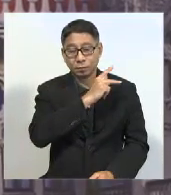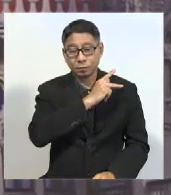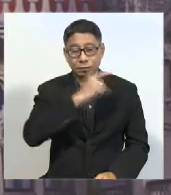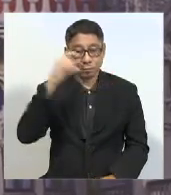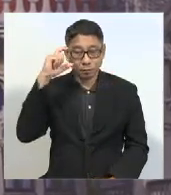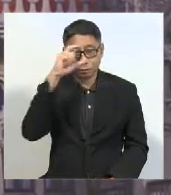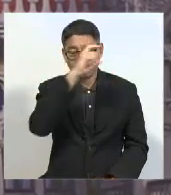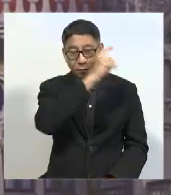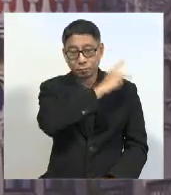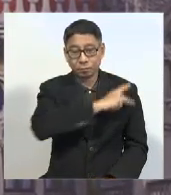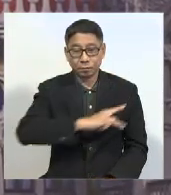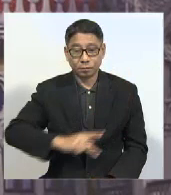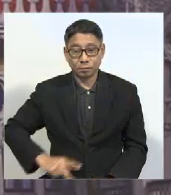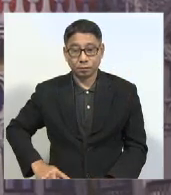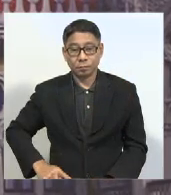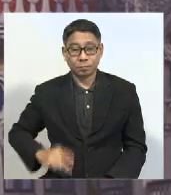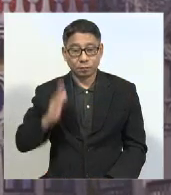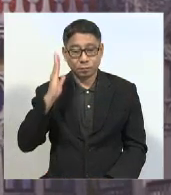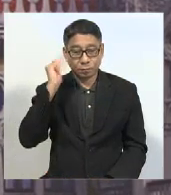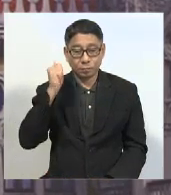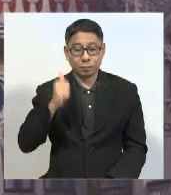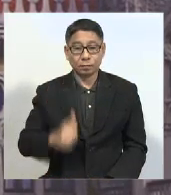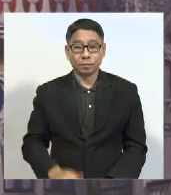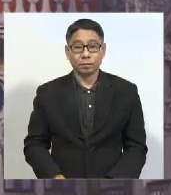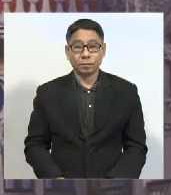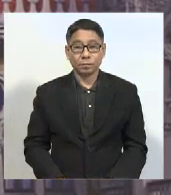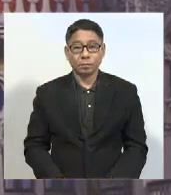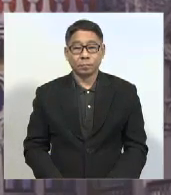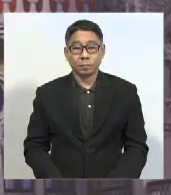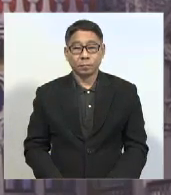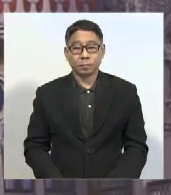มหาภูมิพลอดุลยเดชมหาราชบรมนาถบพิต